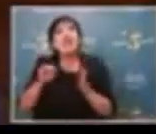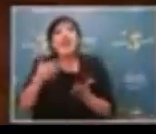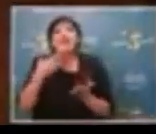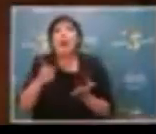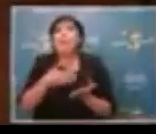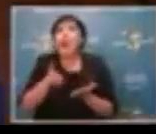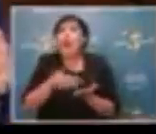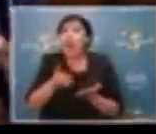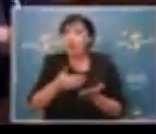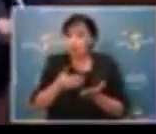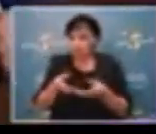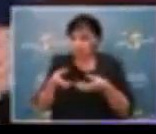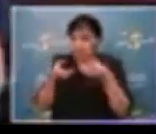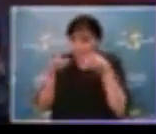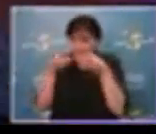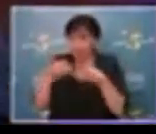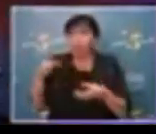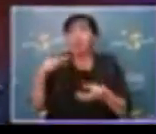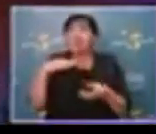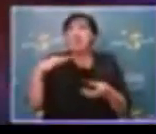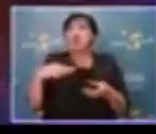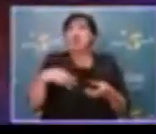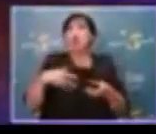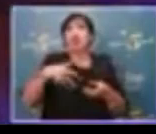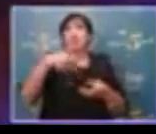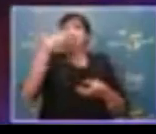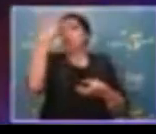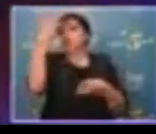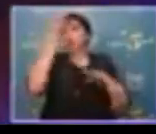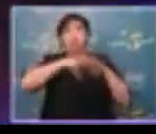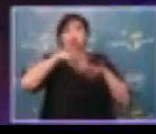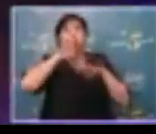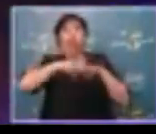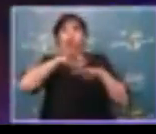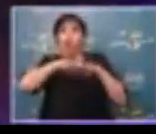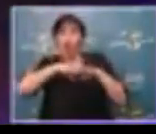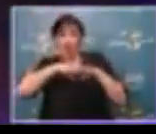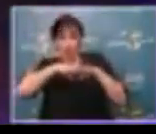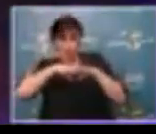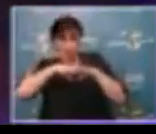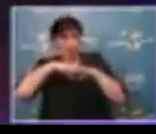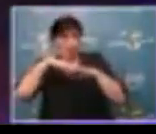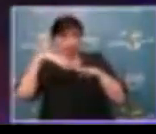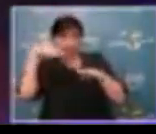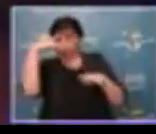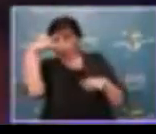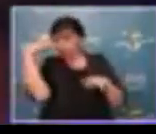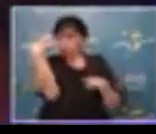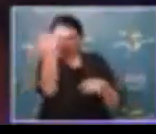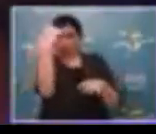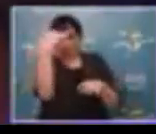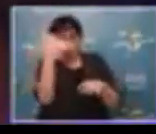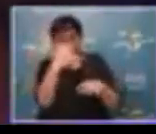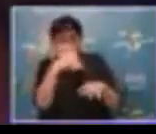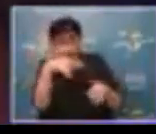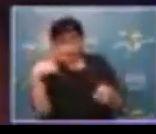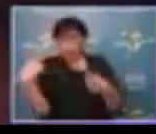le ha consegnate all'Institut de Grandeur de Mathématique, de la Physique et de l'Intelligence, de la Situation